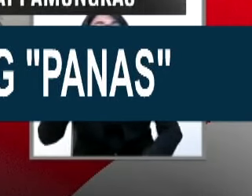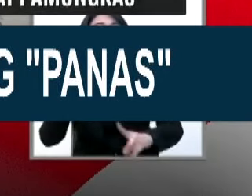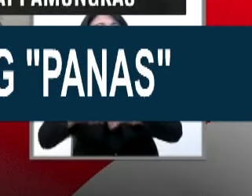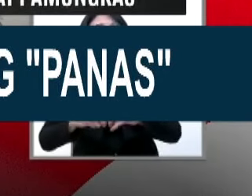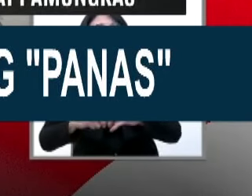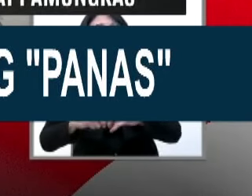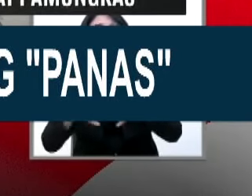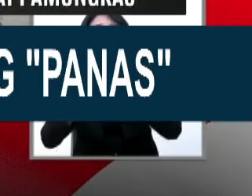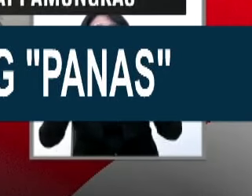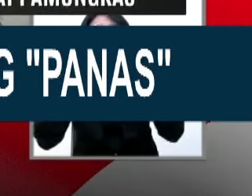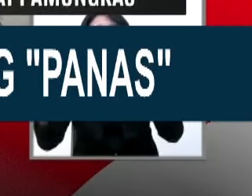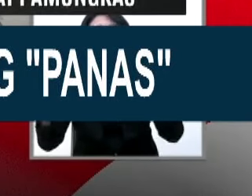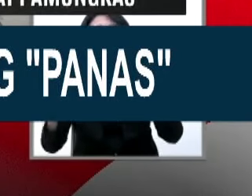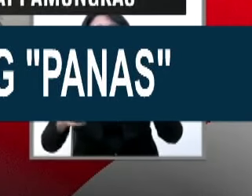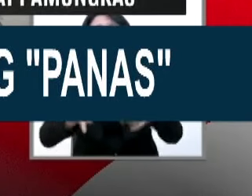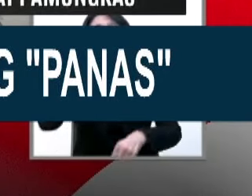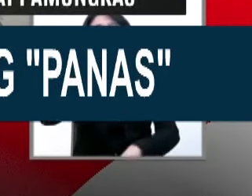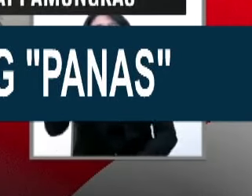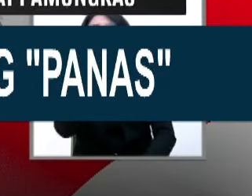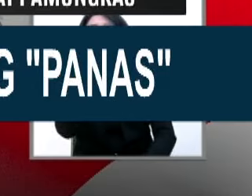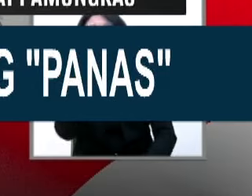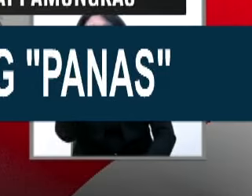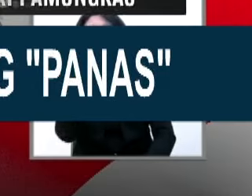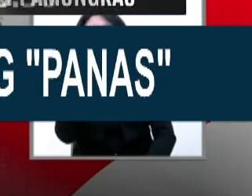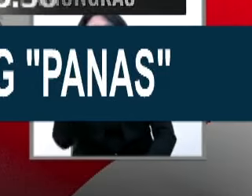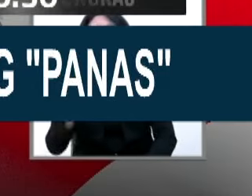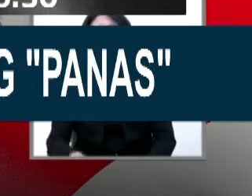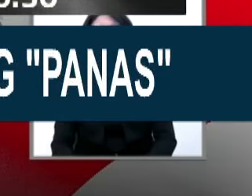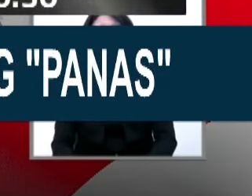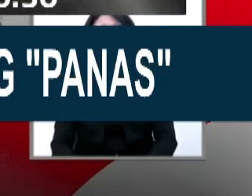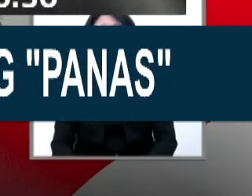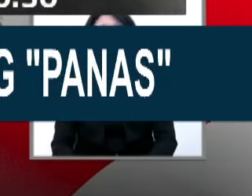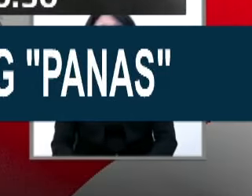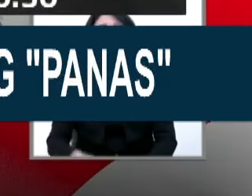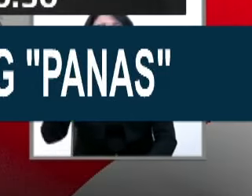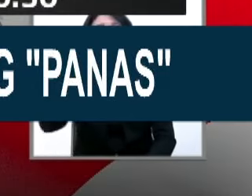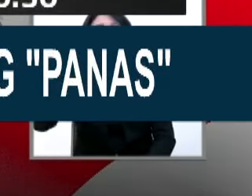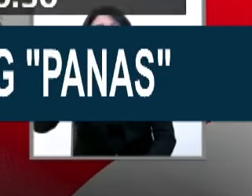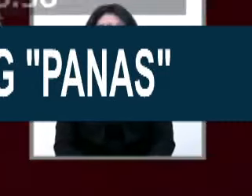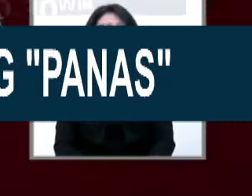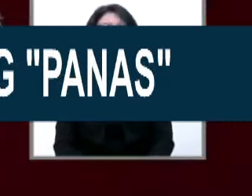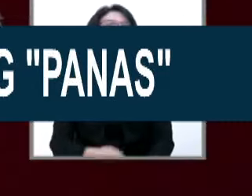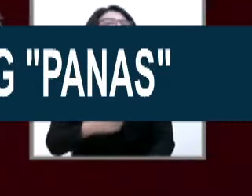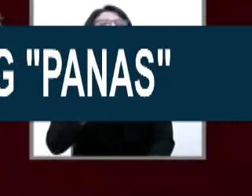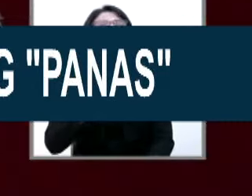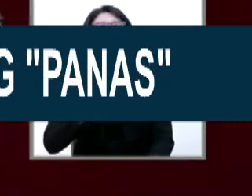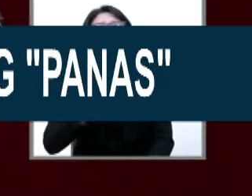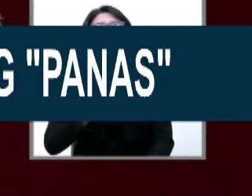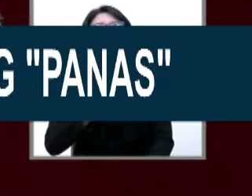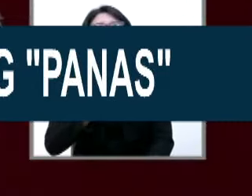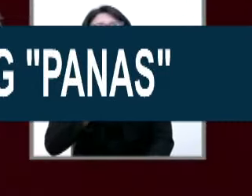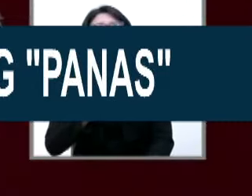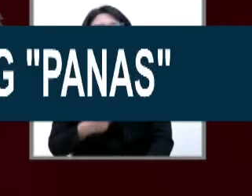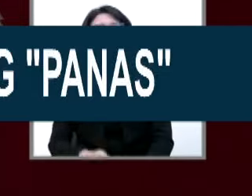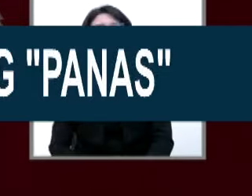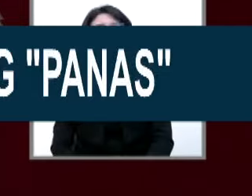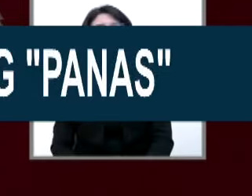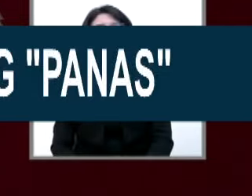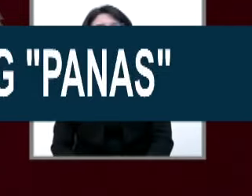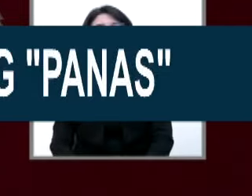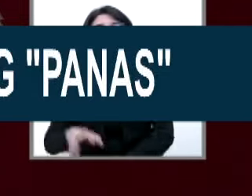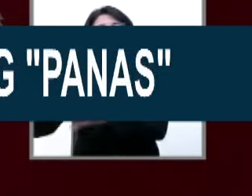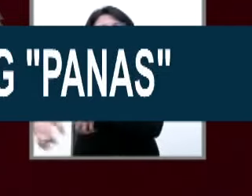ramai diperbincangkan. Pada debat keempat, gimmick yang dikeluarkan cawapres nomor urut 2 Gibran Rakabuming Raka